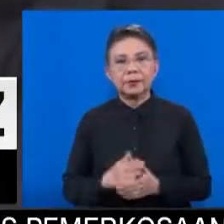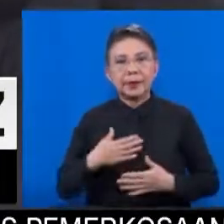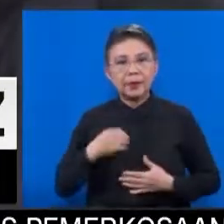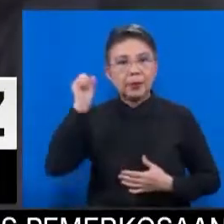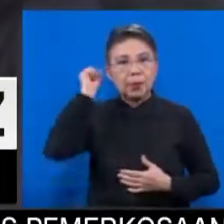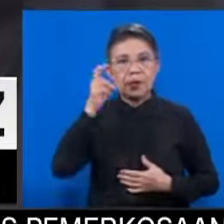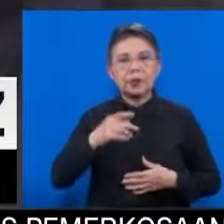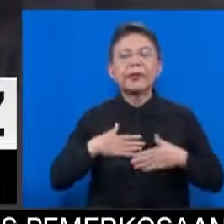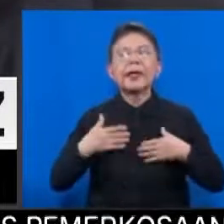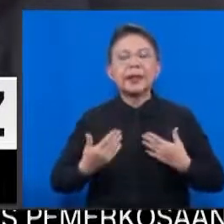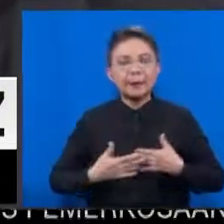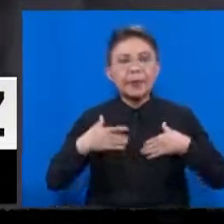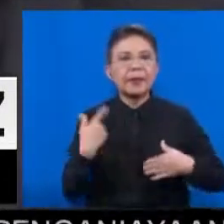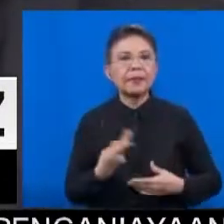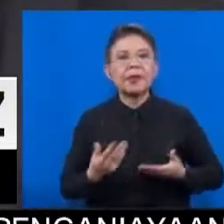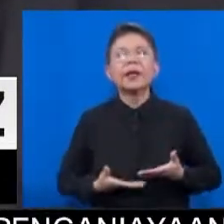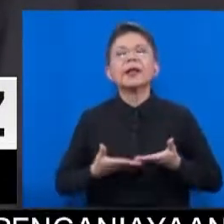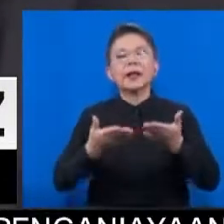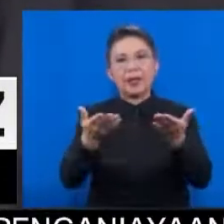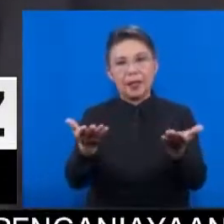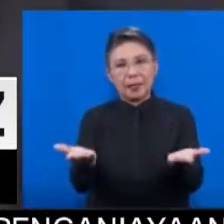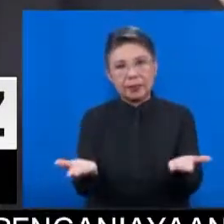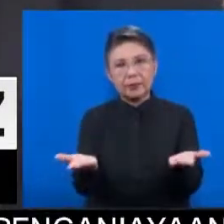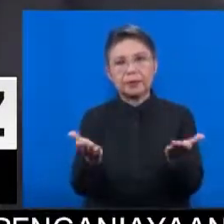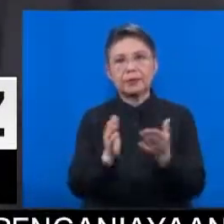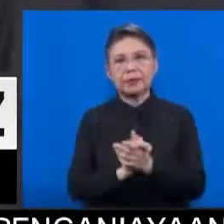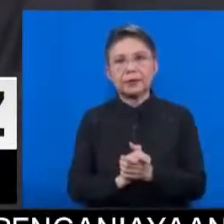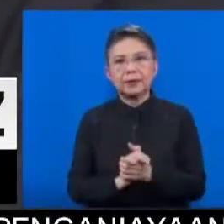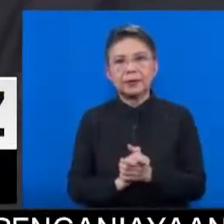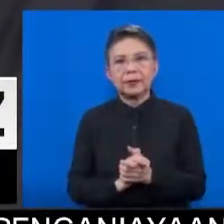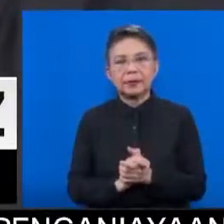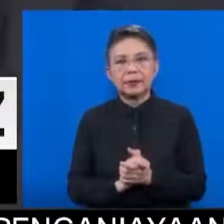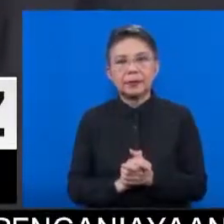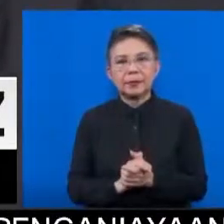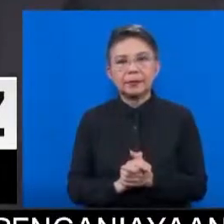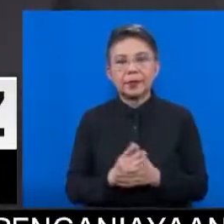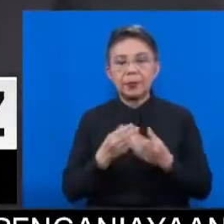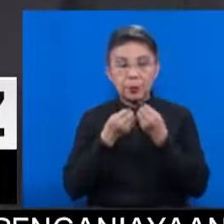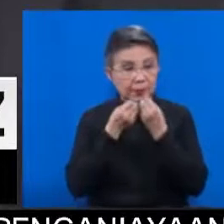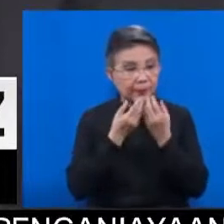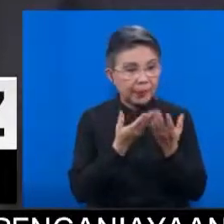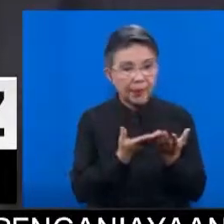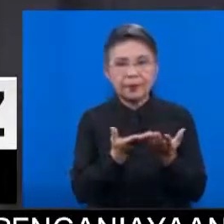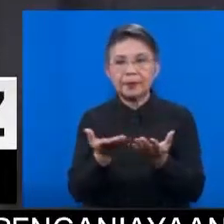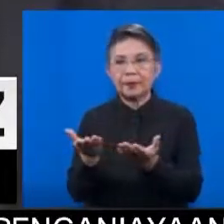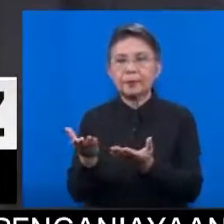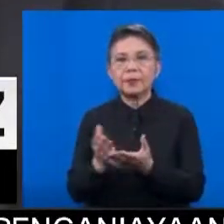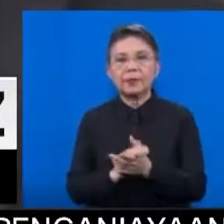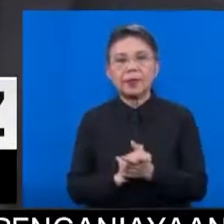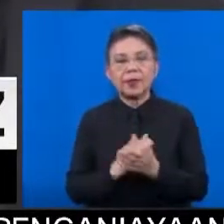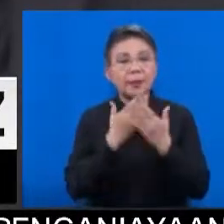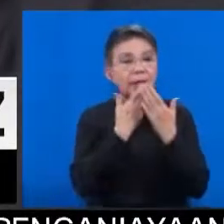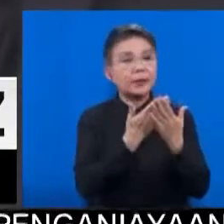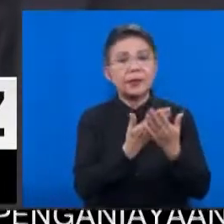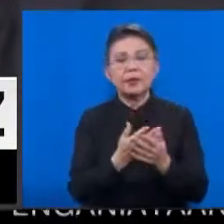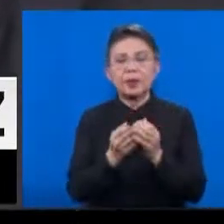sudah sangat ikhlas. Kami selaku orang tua tentunya hanya menyampaikan terima